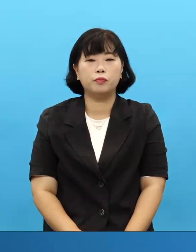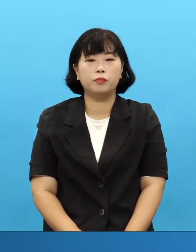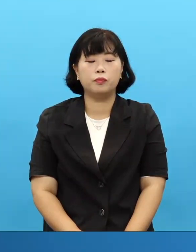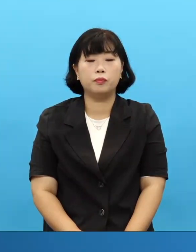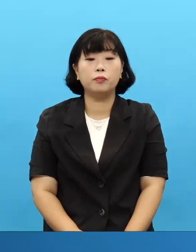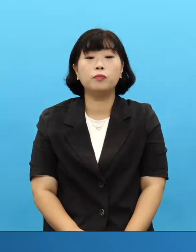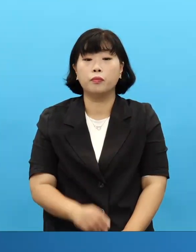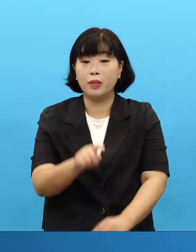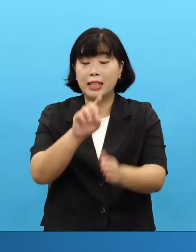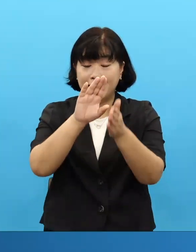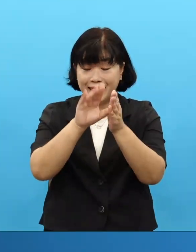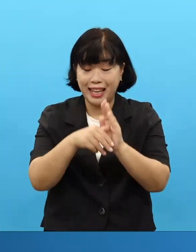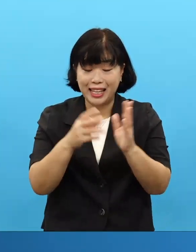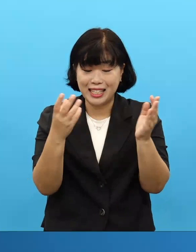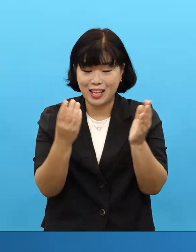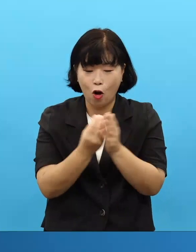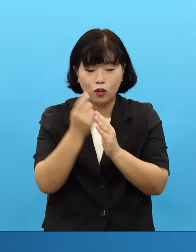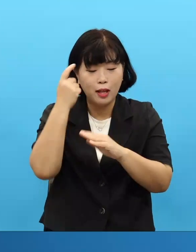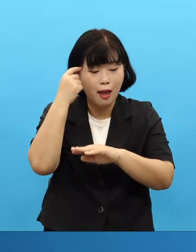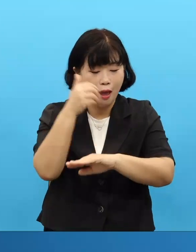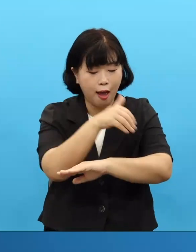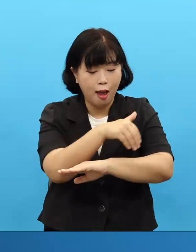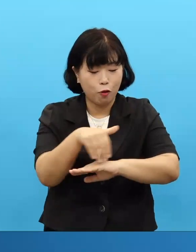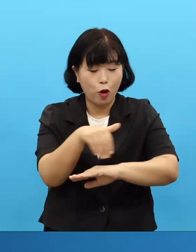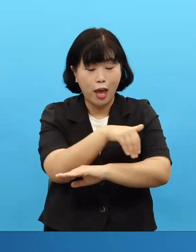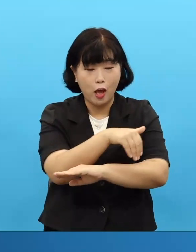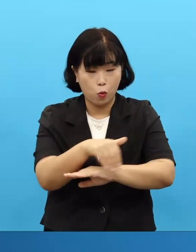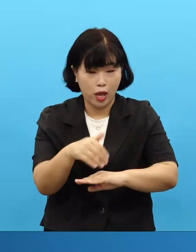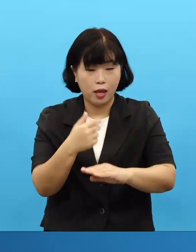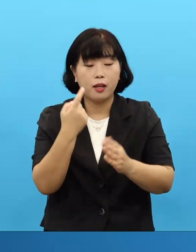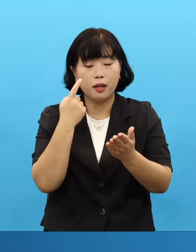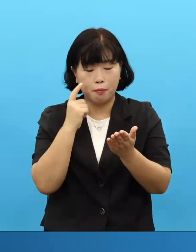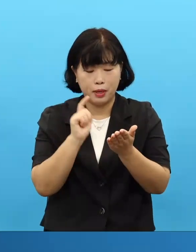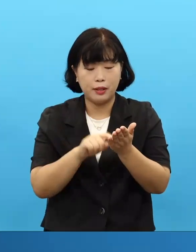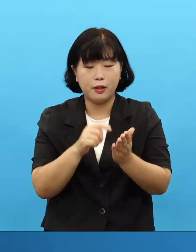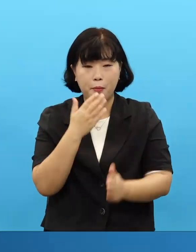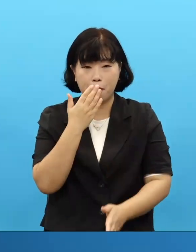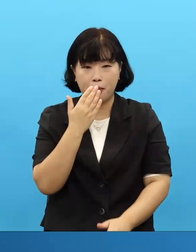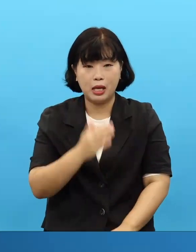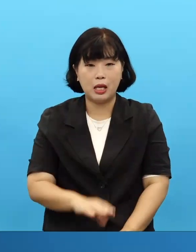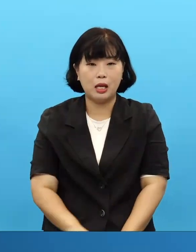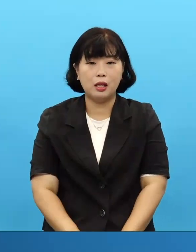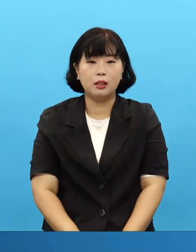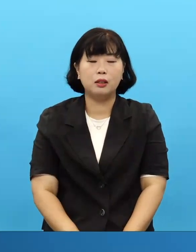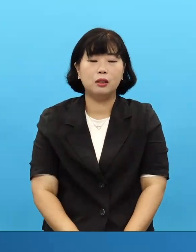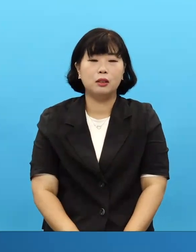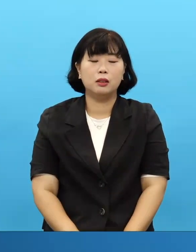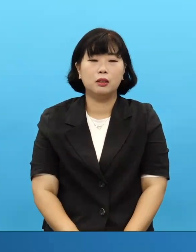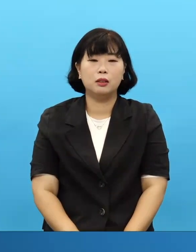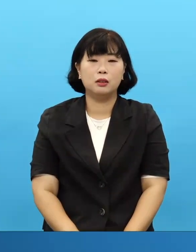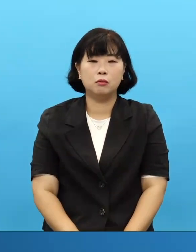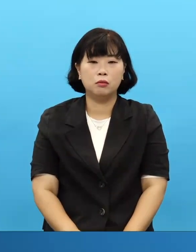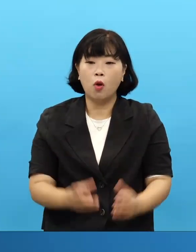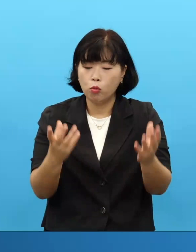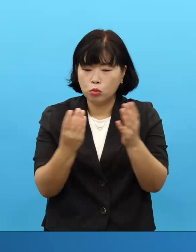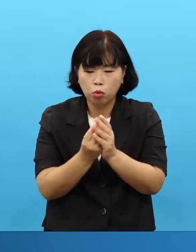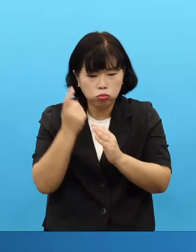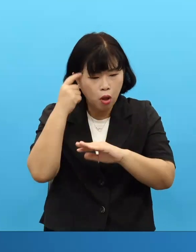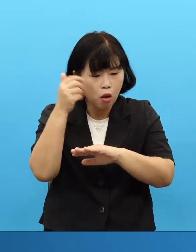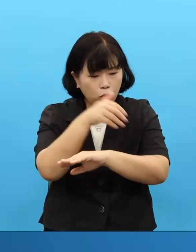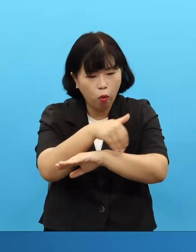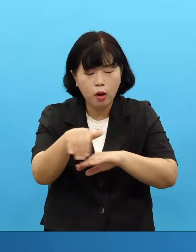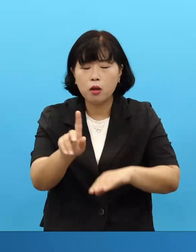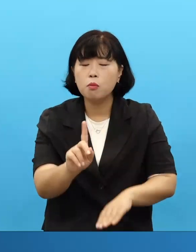절대 계획이 보이는 거예요. Then you'll be able to see the absolute plan. 이걸 보면 뭐랍니까? What do you call that?